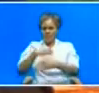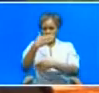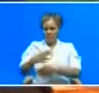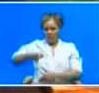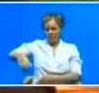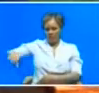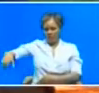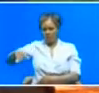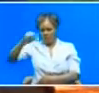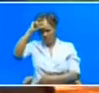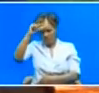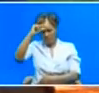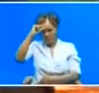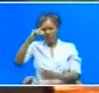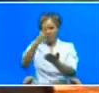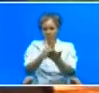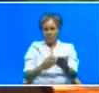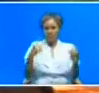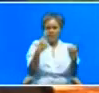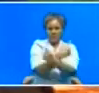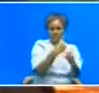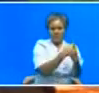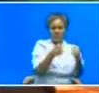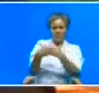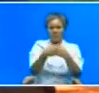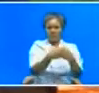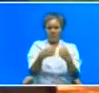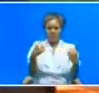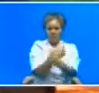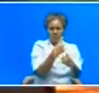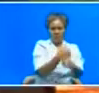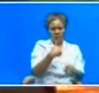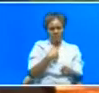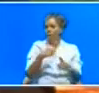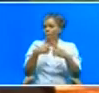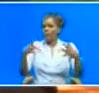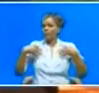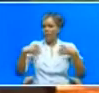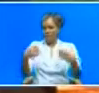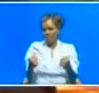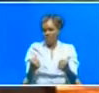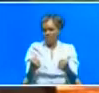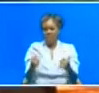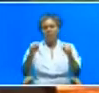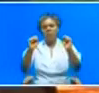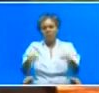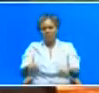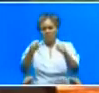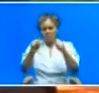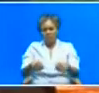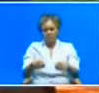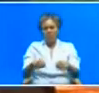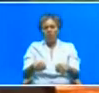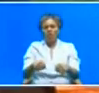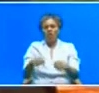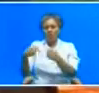serikali za kaunti, sekta kadhaa bado zinakumbwa na matatizo ya hapa na pale, lakini sekta ya afya huenda ndiyo imejishindia asilimia